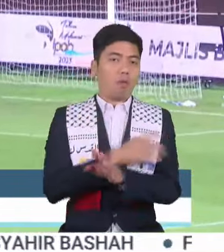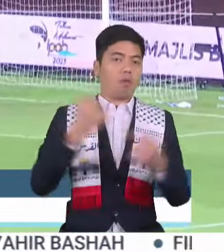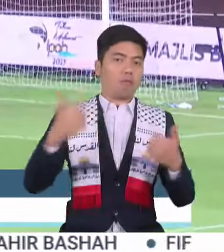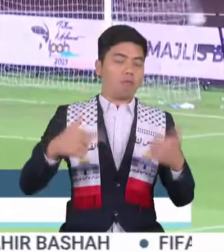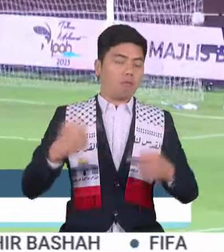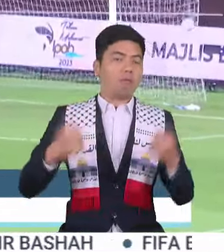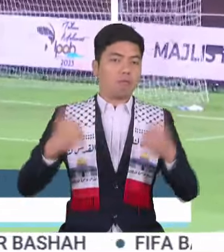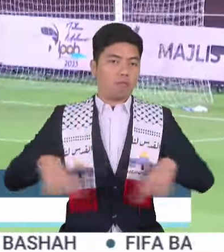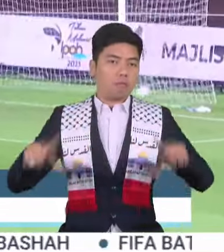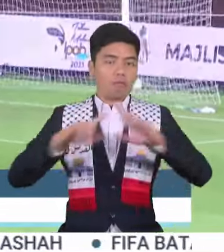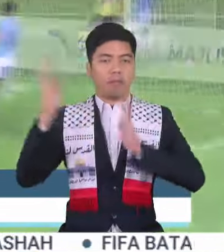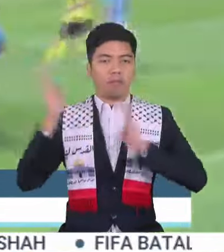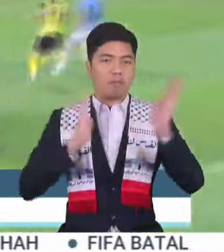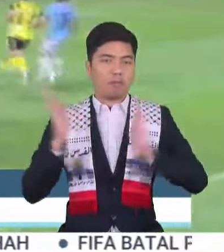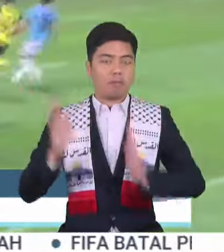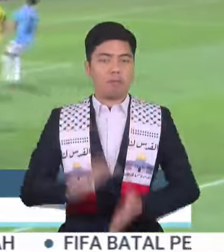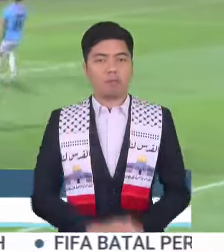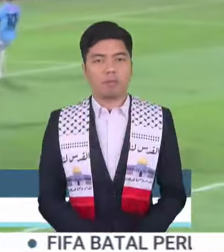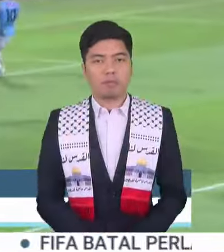bermula.